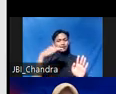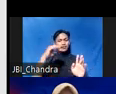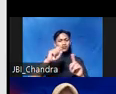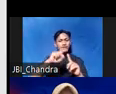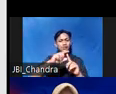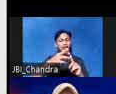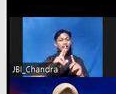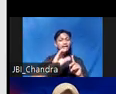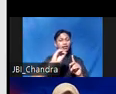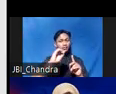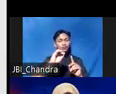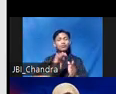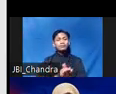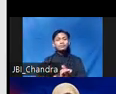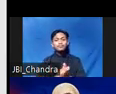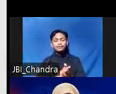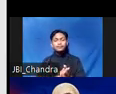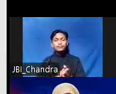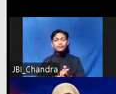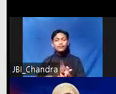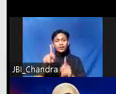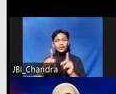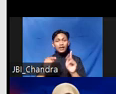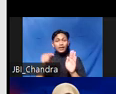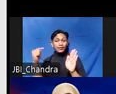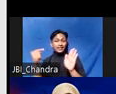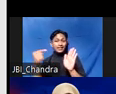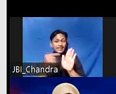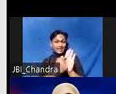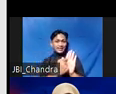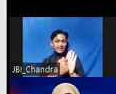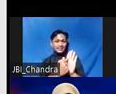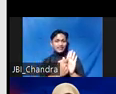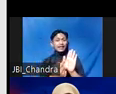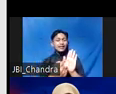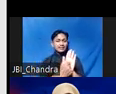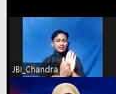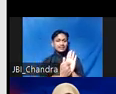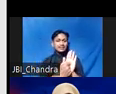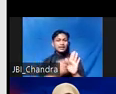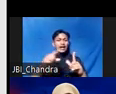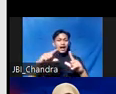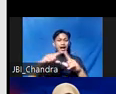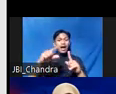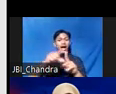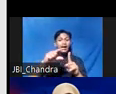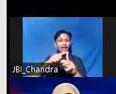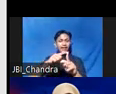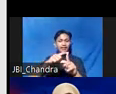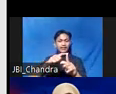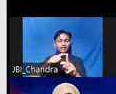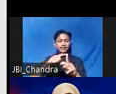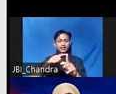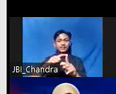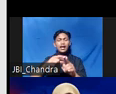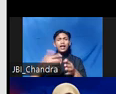ini kalau kita tinggal mengutip tinggal klik di bagian add ataupun editsitasi nanti